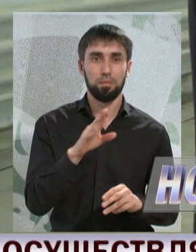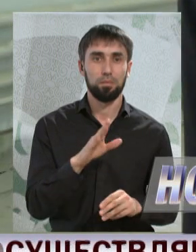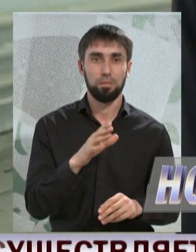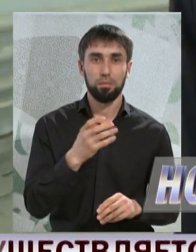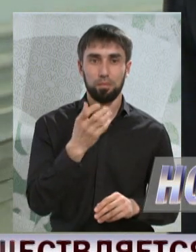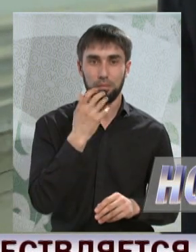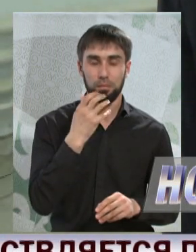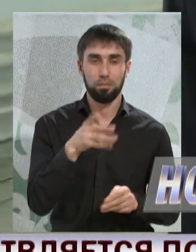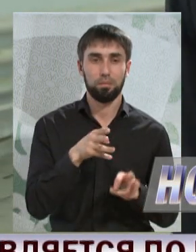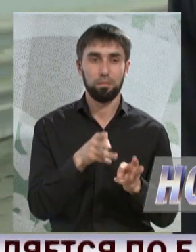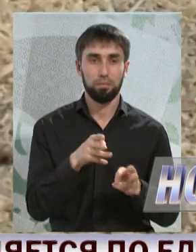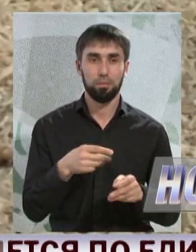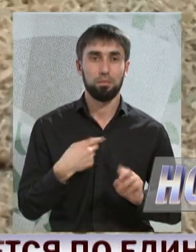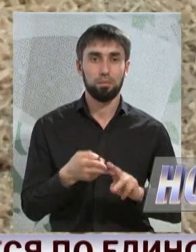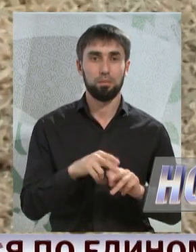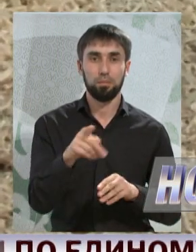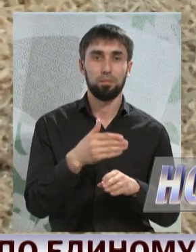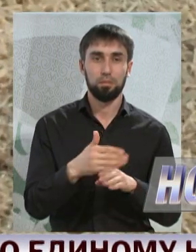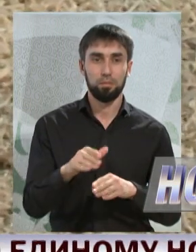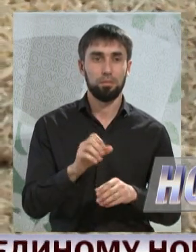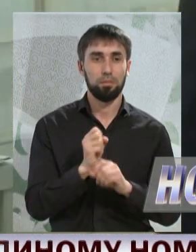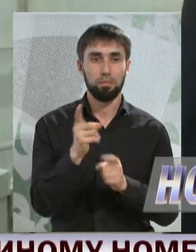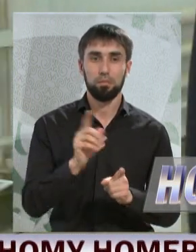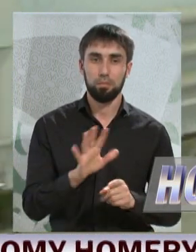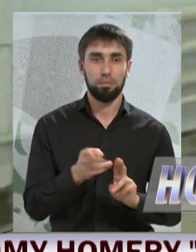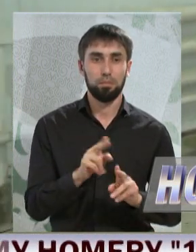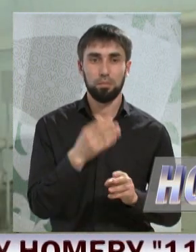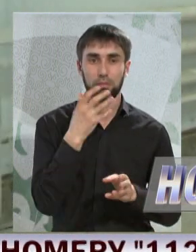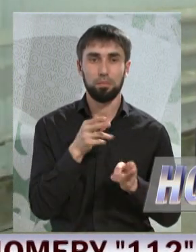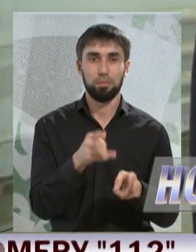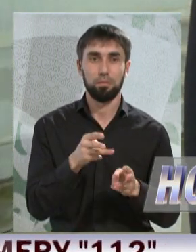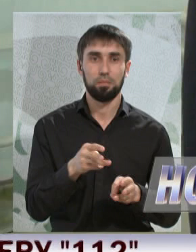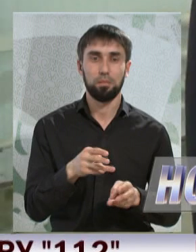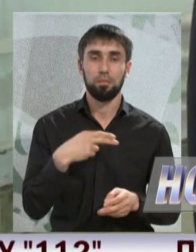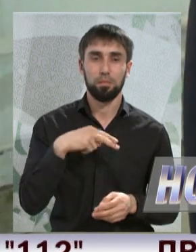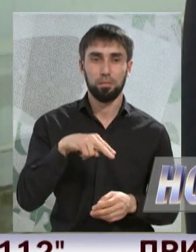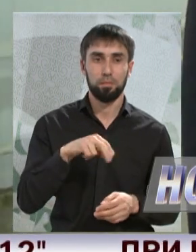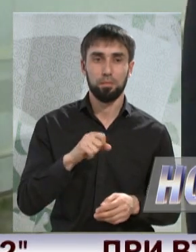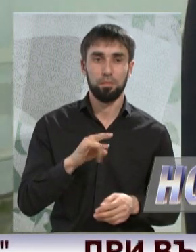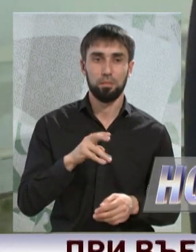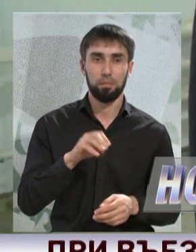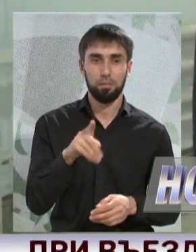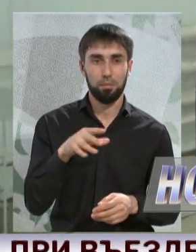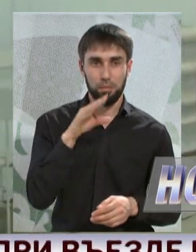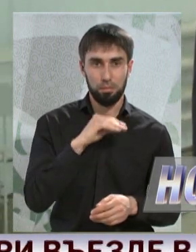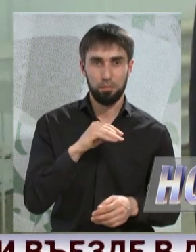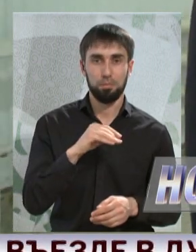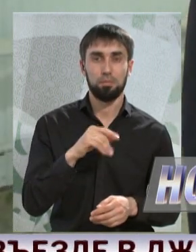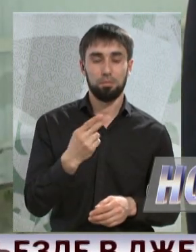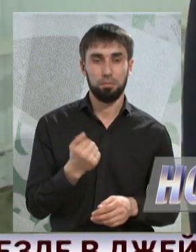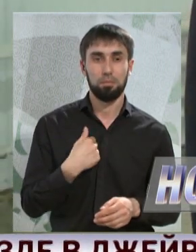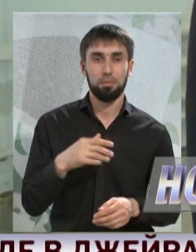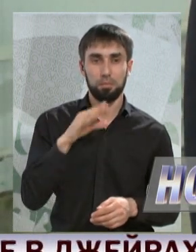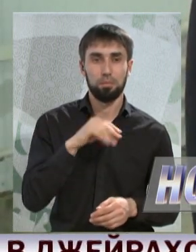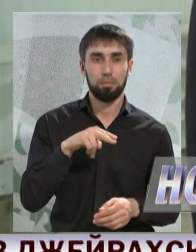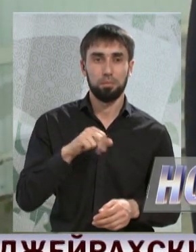отходами обеспечиваешь себе тепло? Да, полностью. А ты на паркет не сможешь? Конечно, сможешь. Сможешь? Да, мы сейчас дубовый. В начале месяца